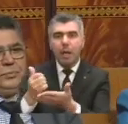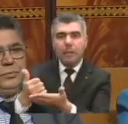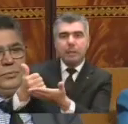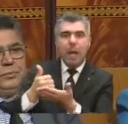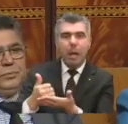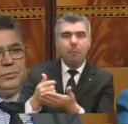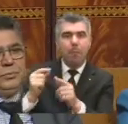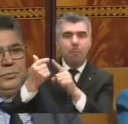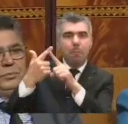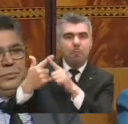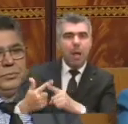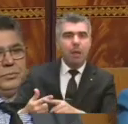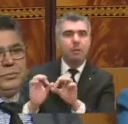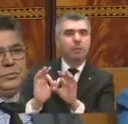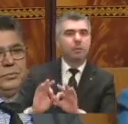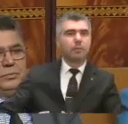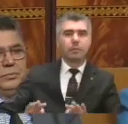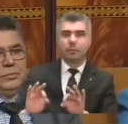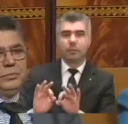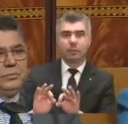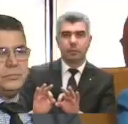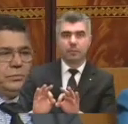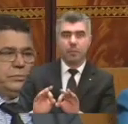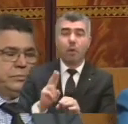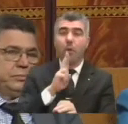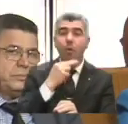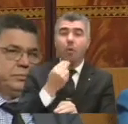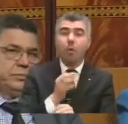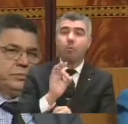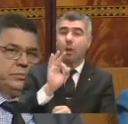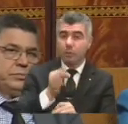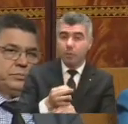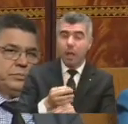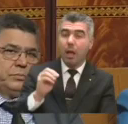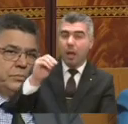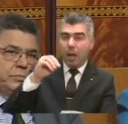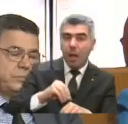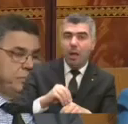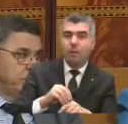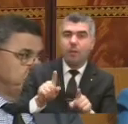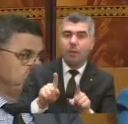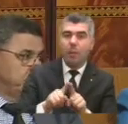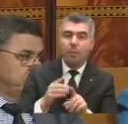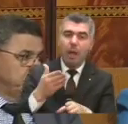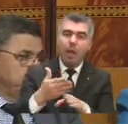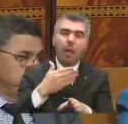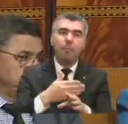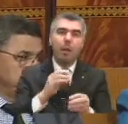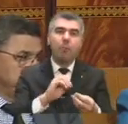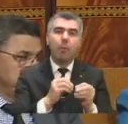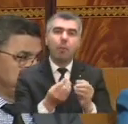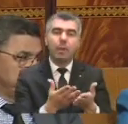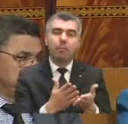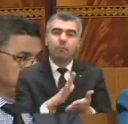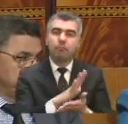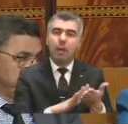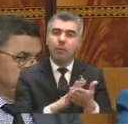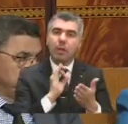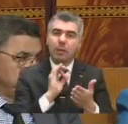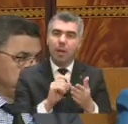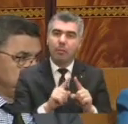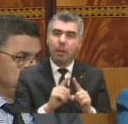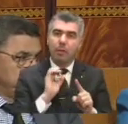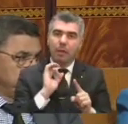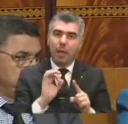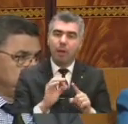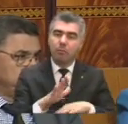المالي. واش هذه الحكومة باغية تعود مأساة النجاة؟ بالإضافة إلى ذلك فالحكومة يبدو أنها تتخلى الآن عن فرصة